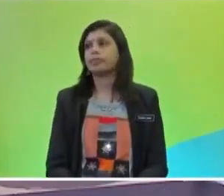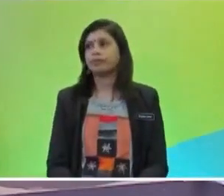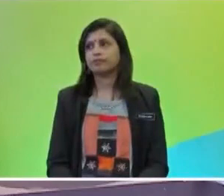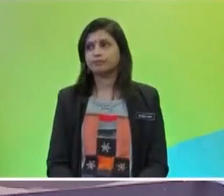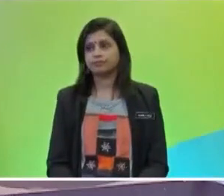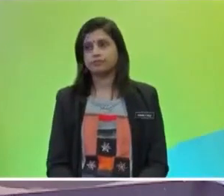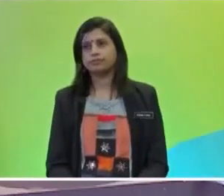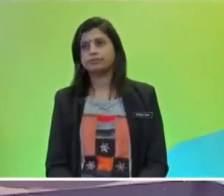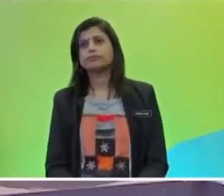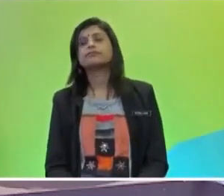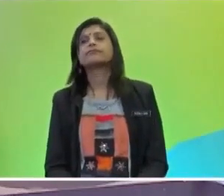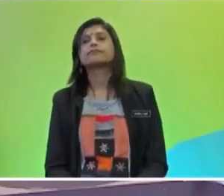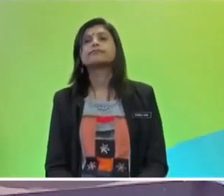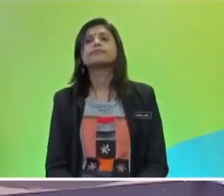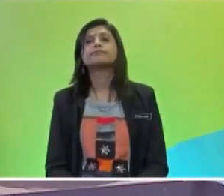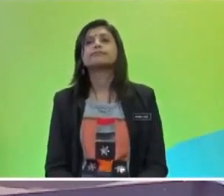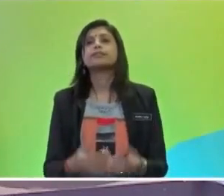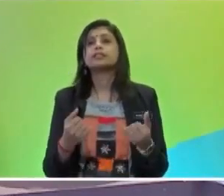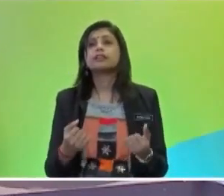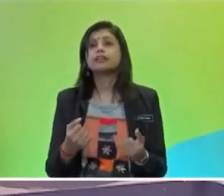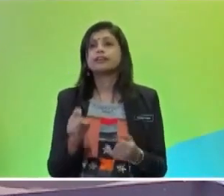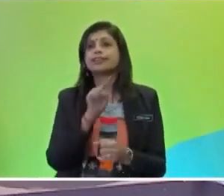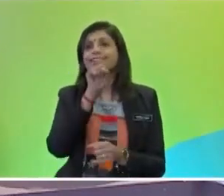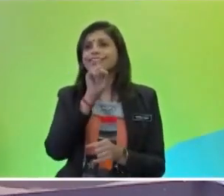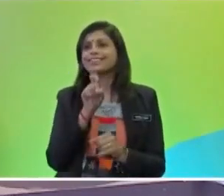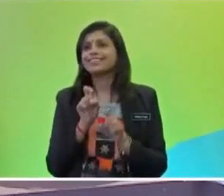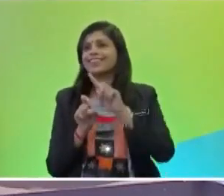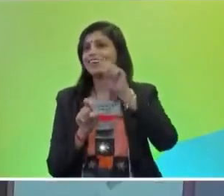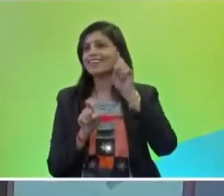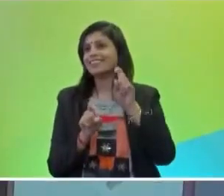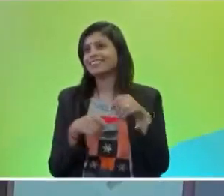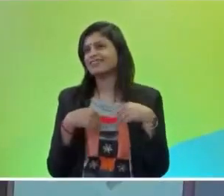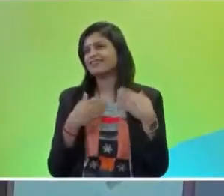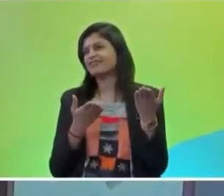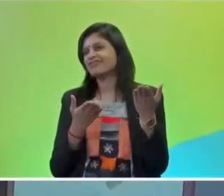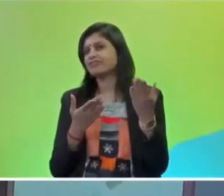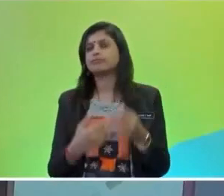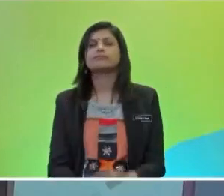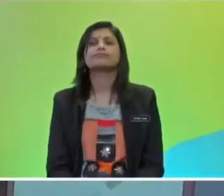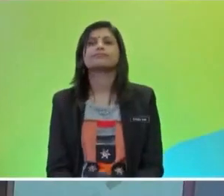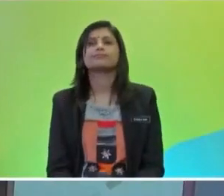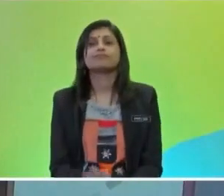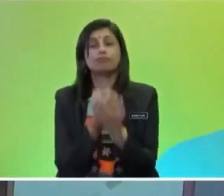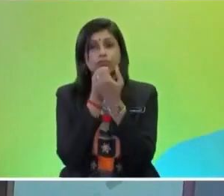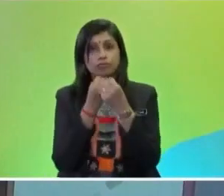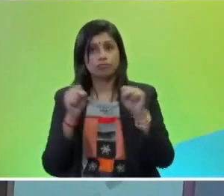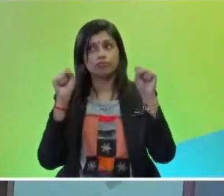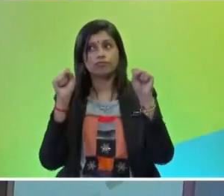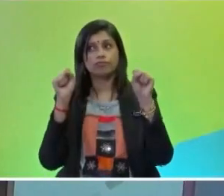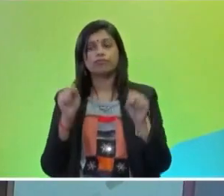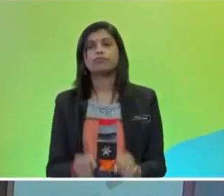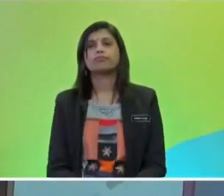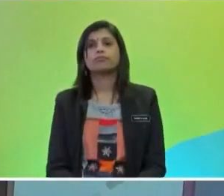Okey. Okey, Jago. Jom kita uji diri untuk hari ni. Okey, ready? Saya dah sedia. Okey, murid-murid di rumah sedia? Okey,